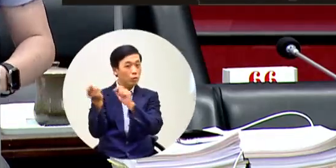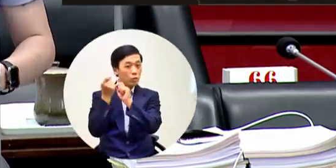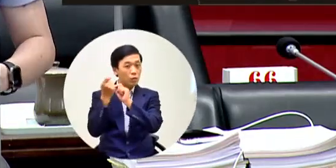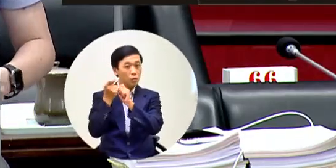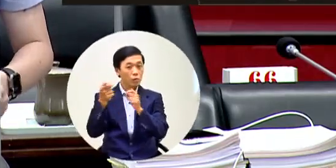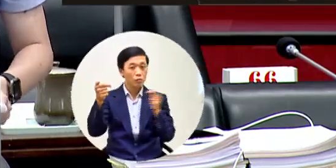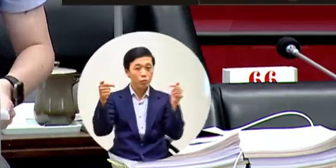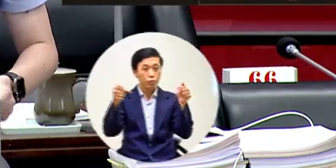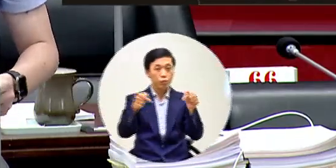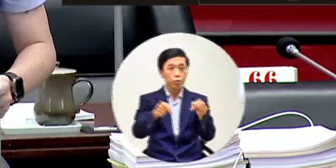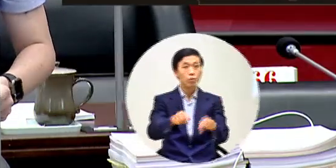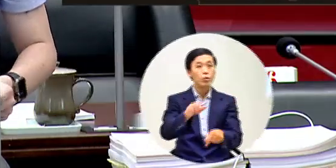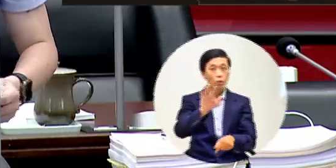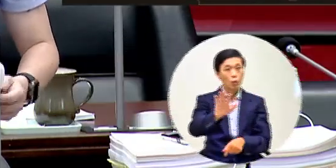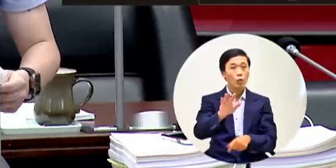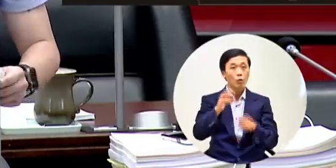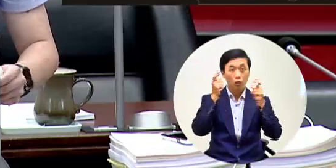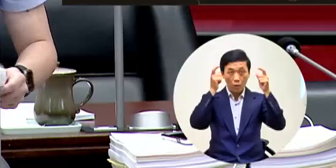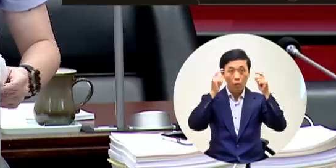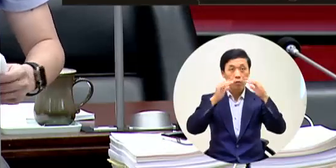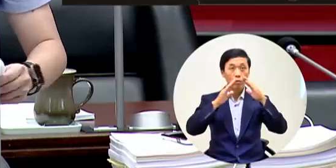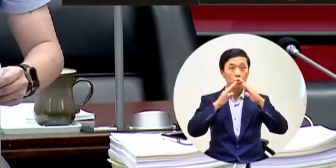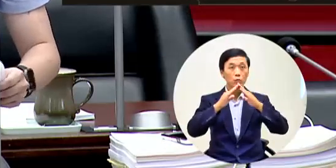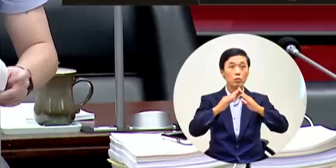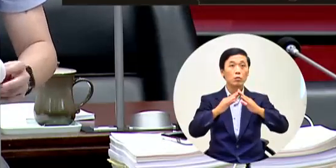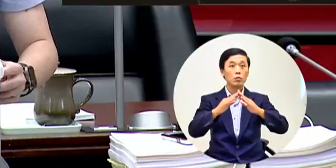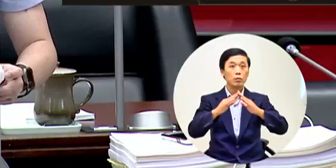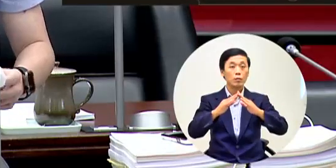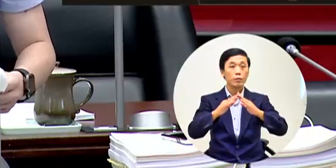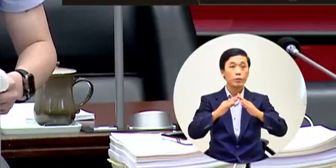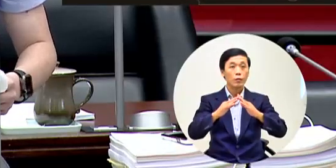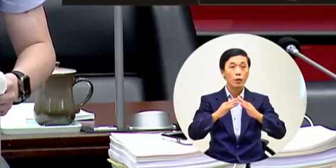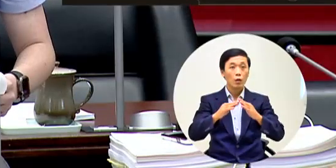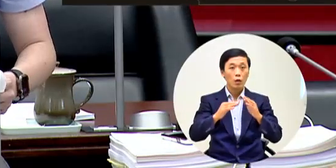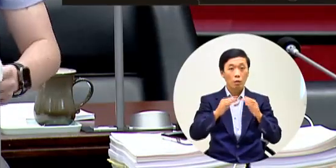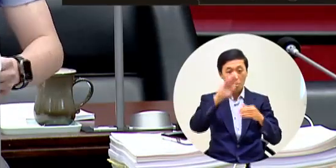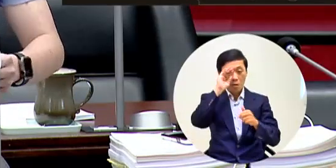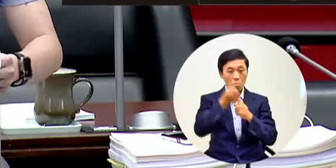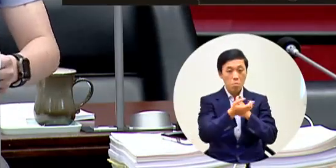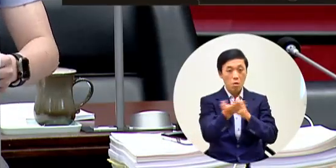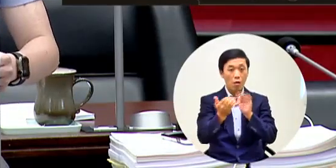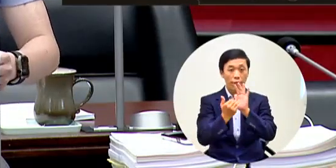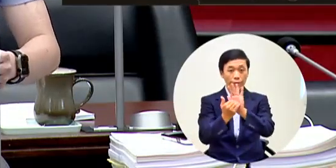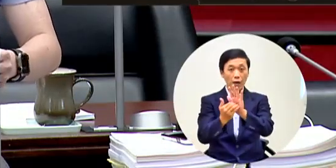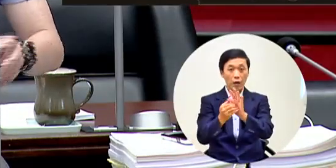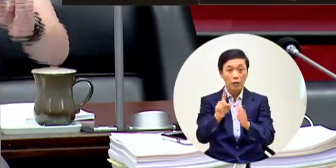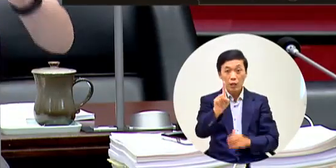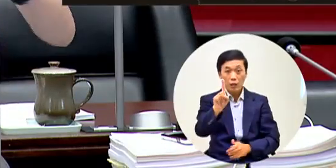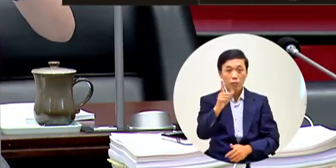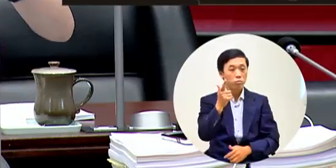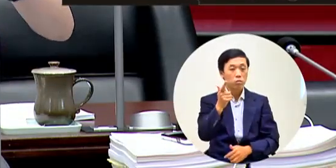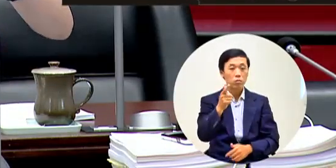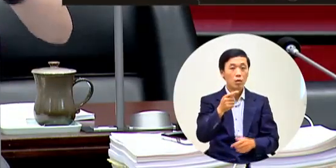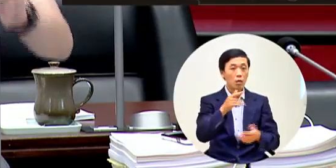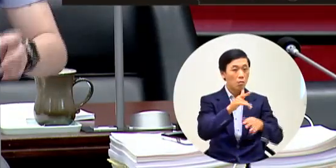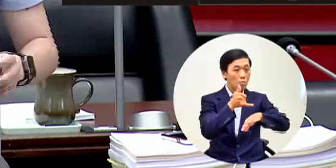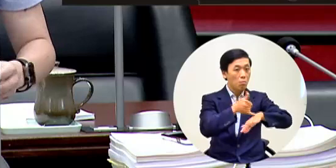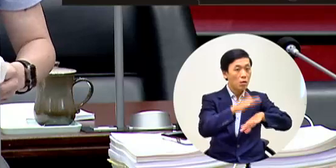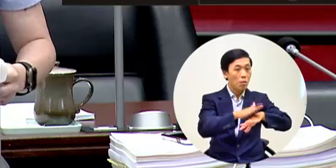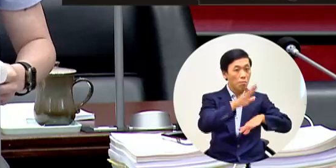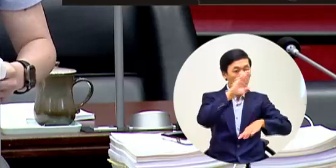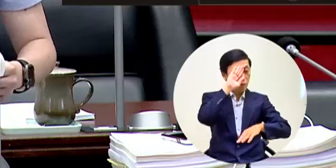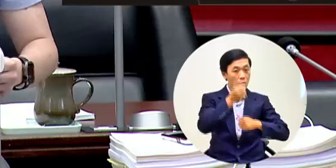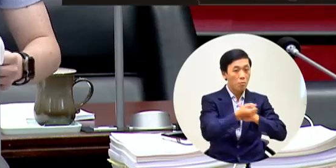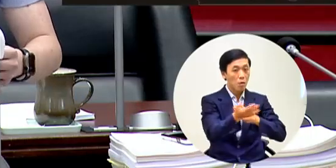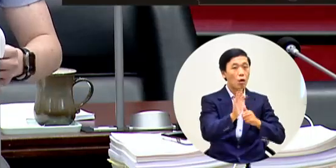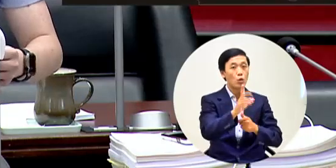缓啊。在我们高雄市，不是只有防疫哦，还有登革热，还有最近哦，我们高